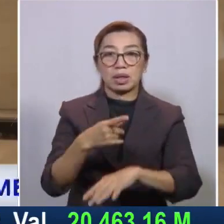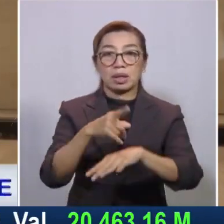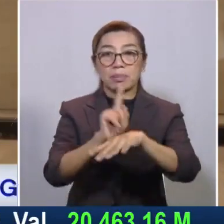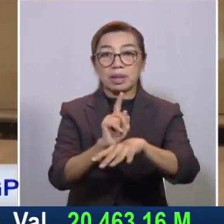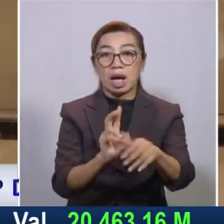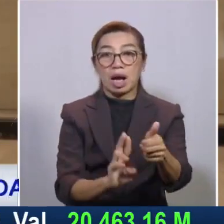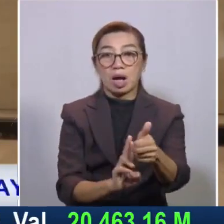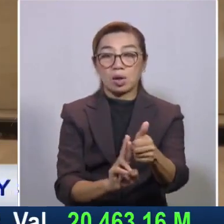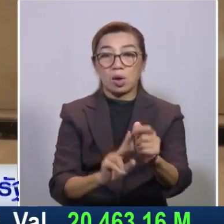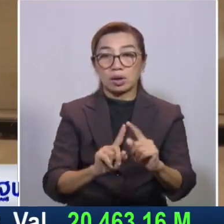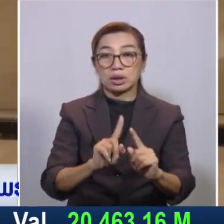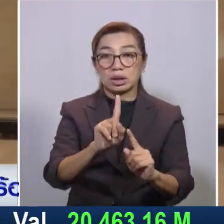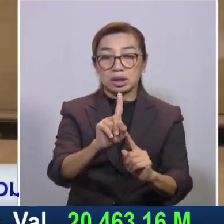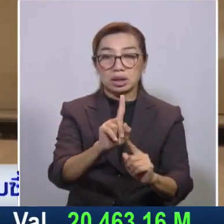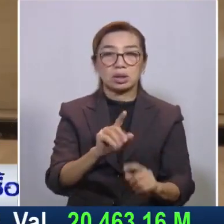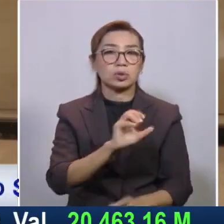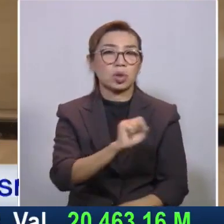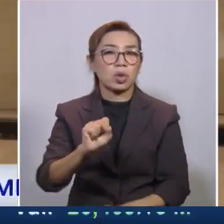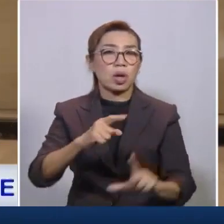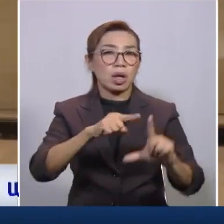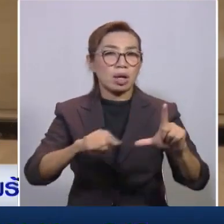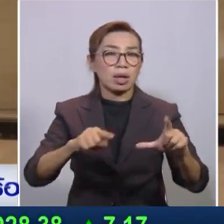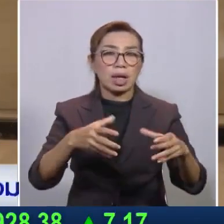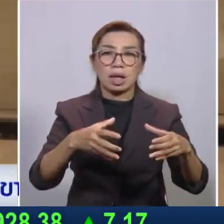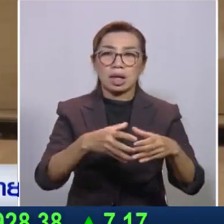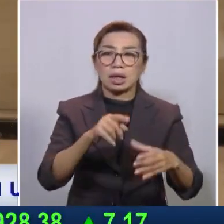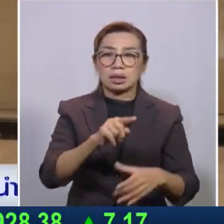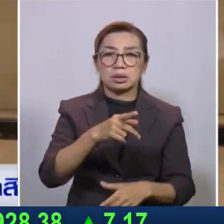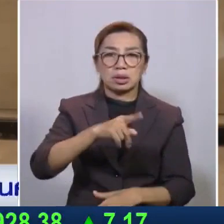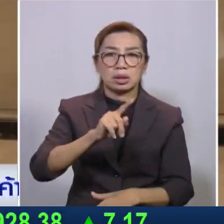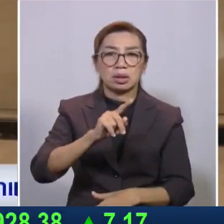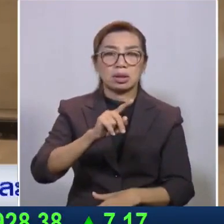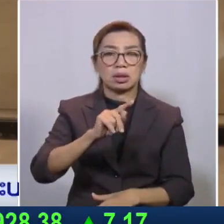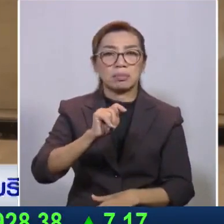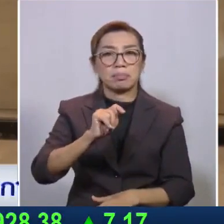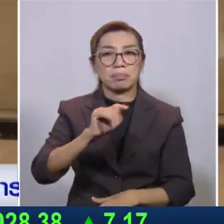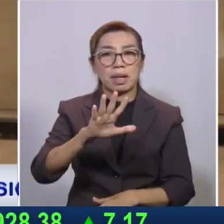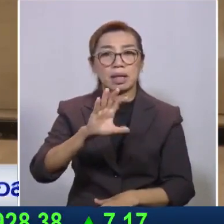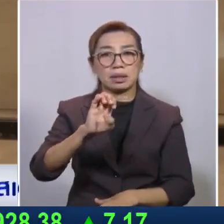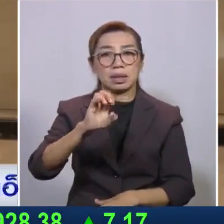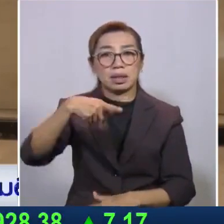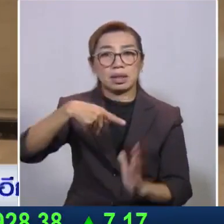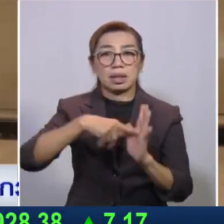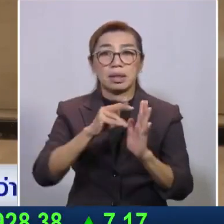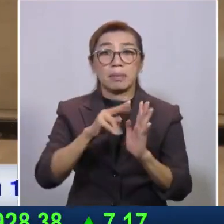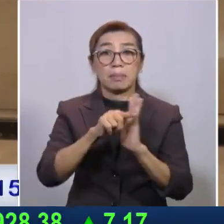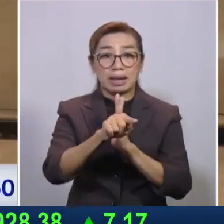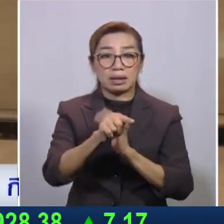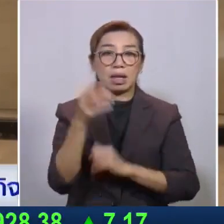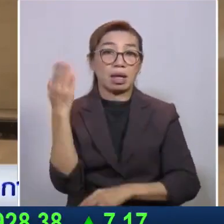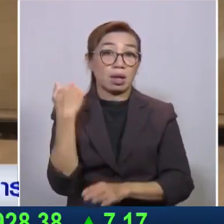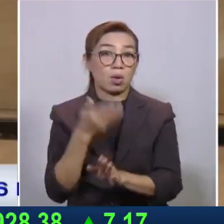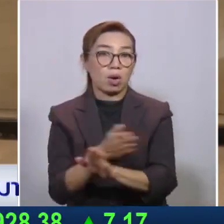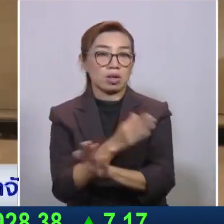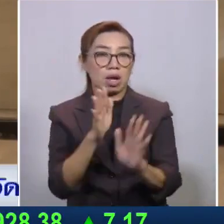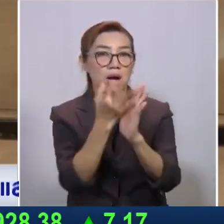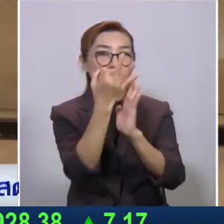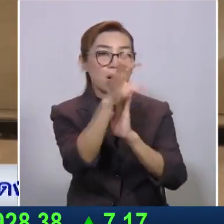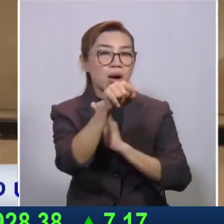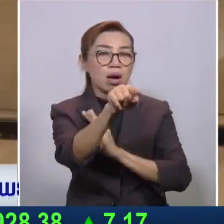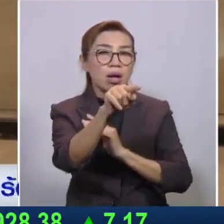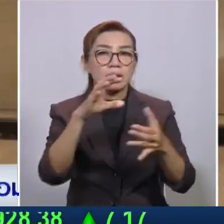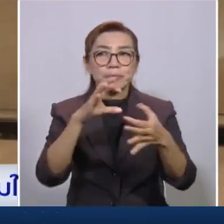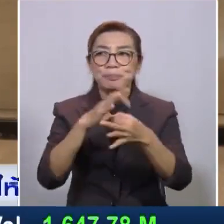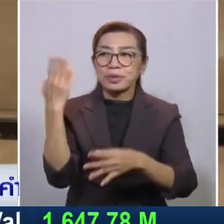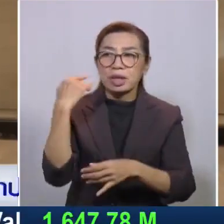องหนึ่งค่ะคุณปฏิพัฒน์สันติพาดานะคะซึ่งเป็นรองประธานสภาผู้แทนราษฎรแล้วก่อนหน้านี้นั้นได้โพสต์ภาพเครื่องดื่มแอลกอฮอ